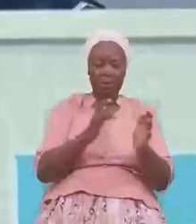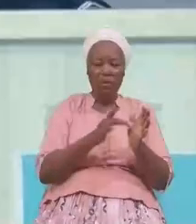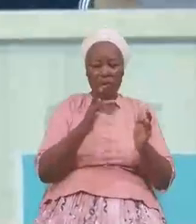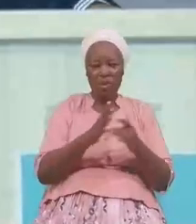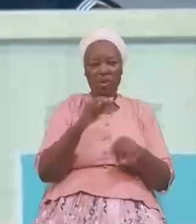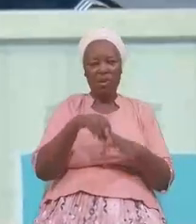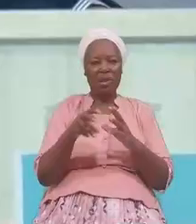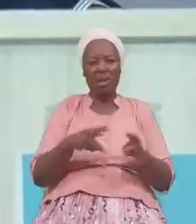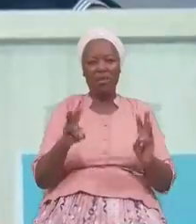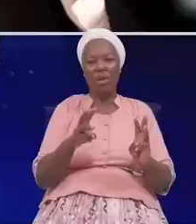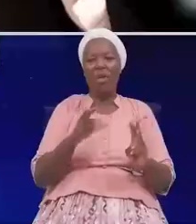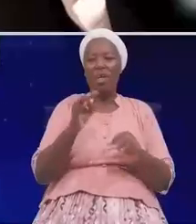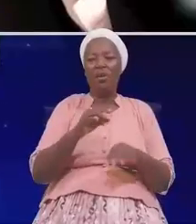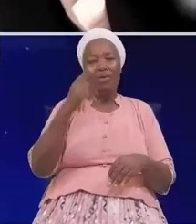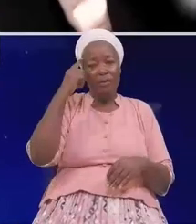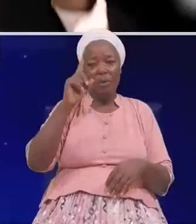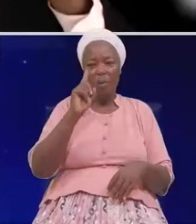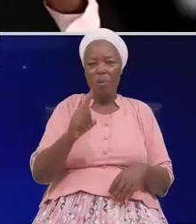événement, je peux avoir